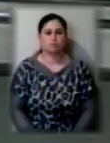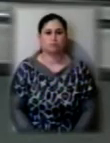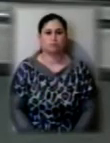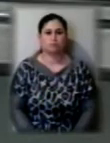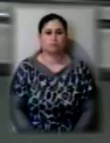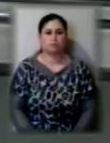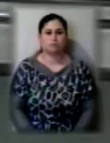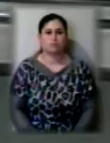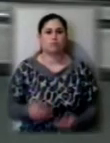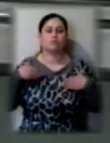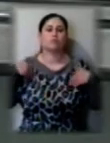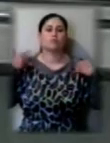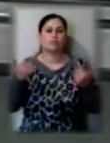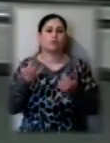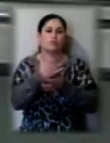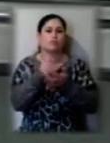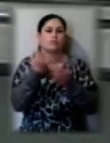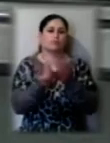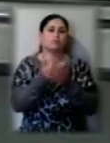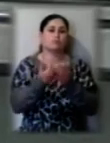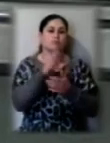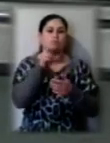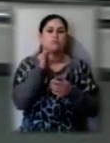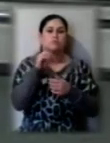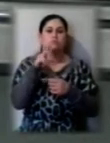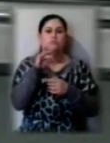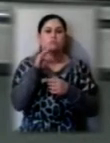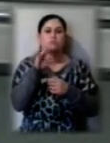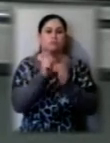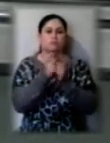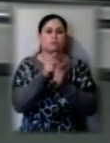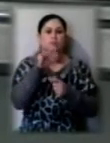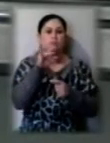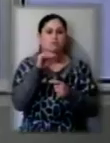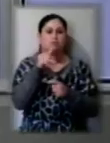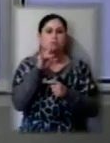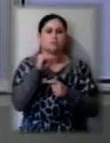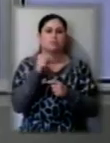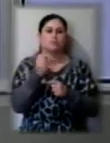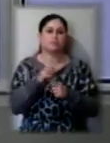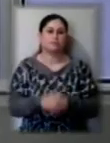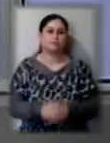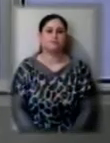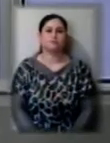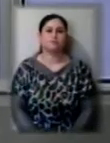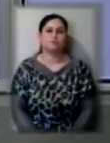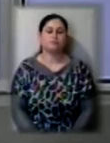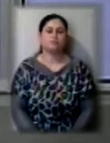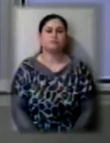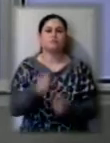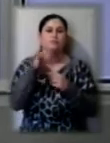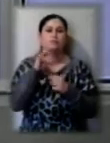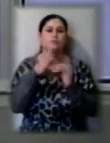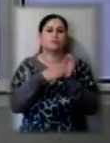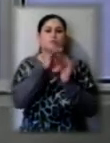Моє вітання. Продовжимо інформаційну добу у студії Ксенія Сіліна, сурдопереклад Аліна Краєвська. Станом на 9 годину 5